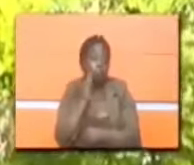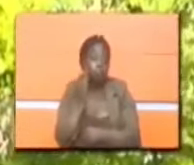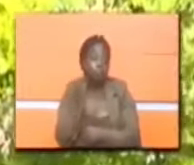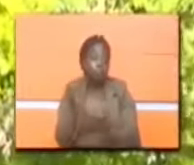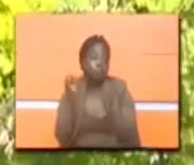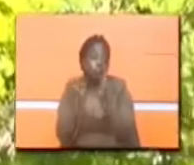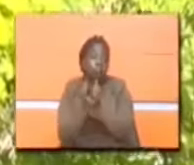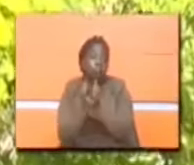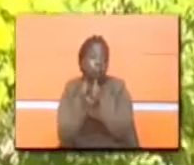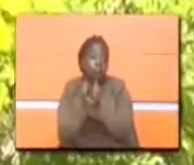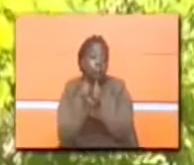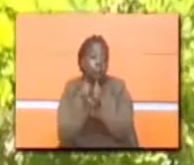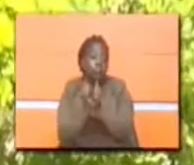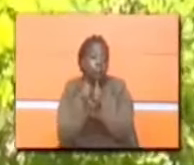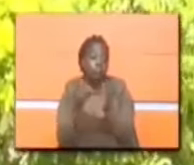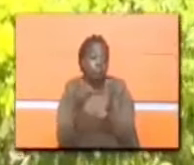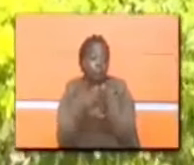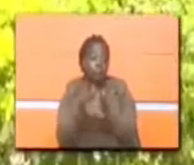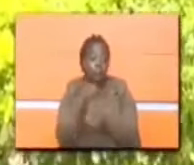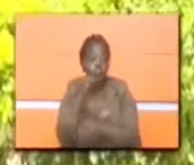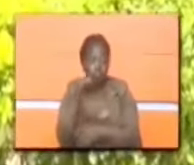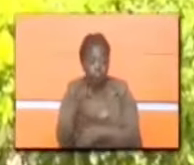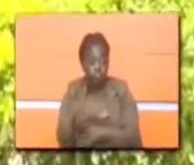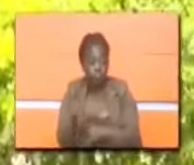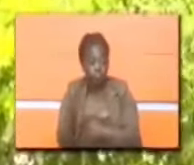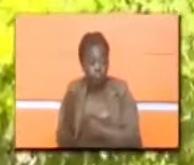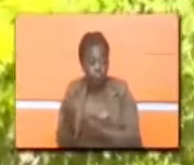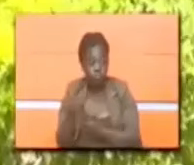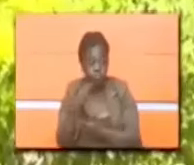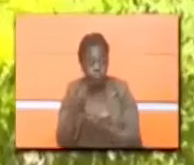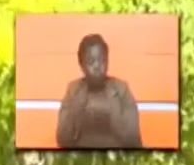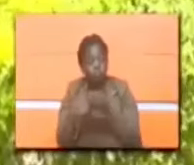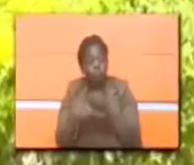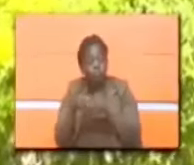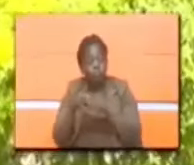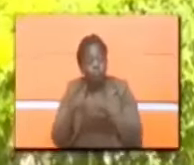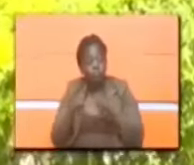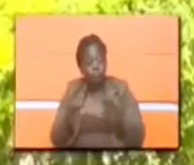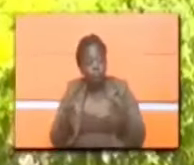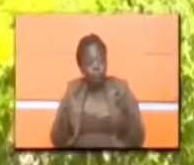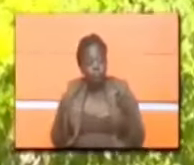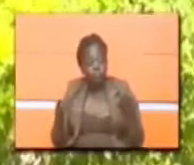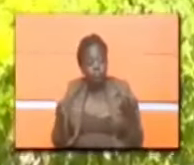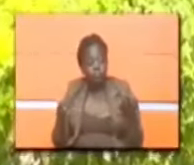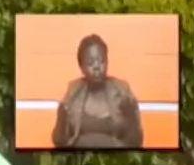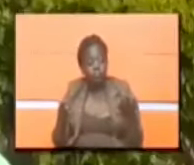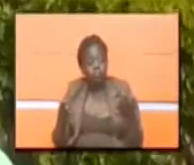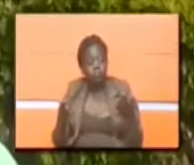basibe omusango abasajja bano baani abaali batunda ettaka abeebutawuka